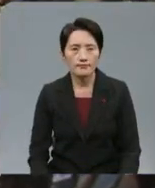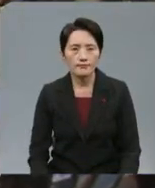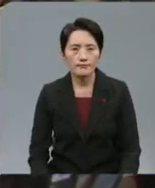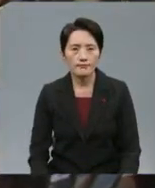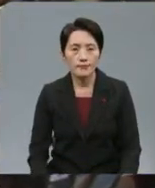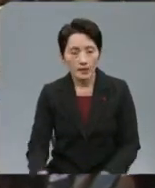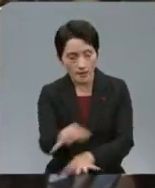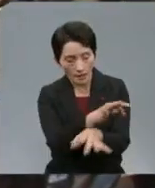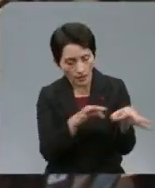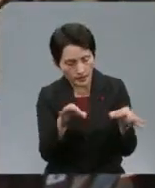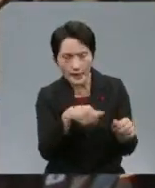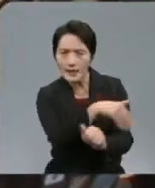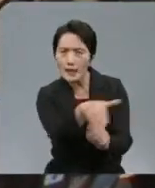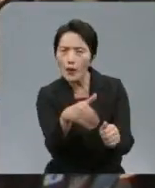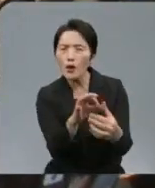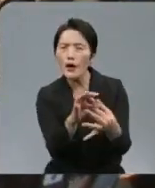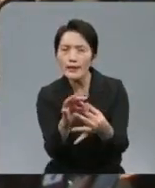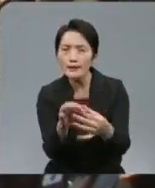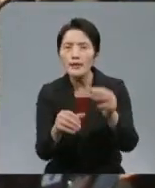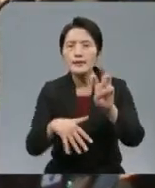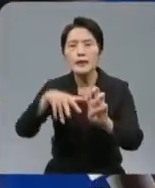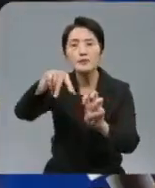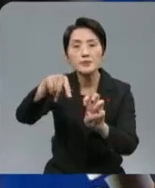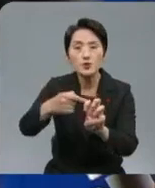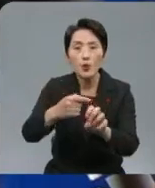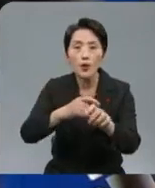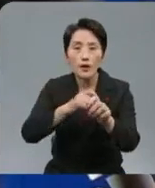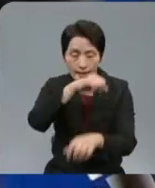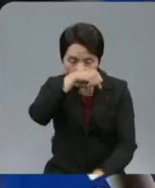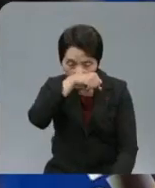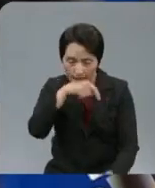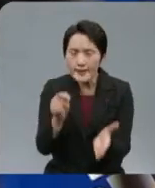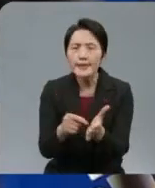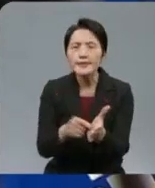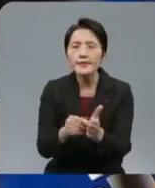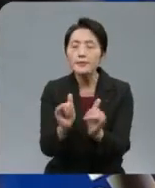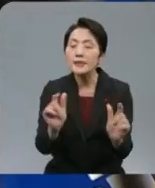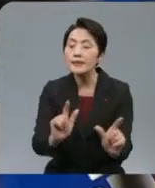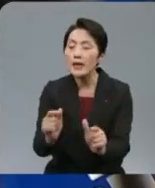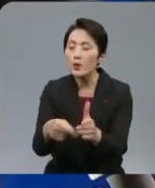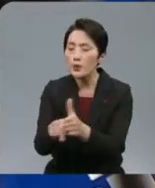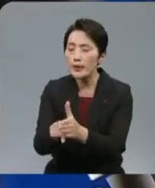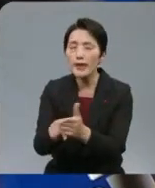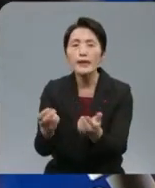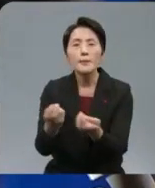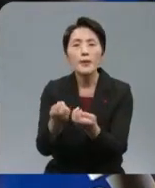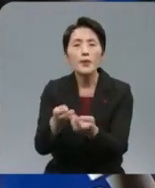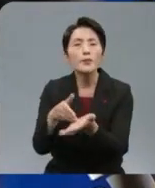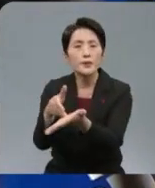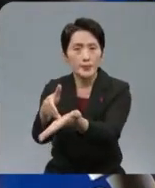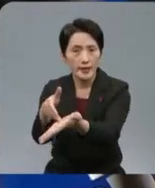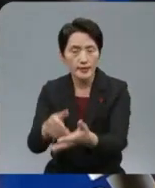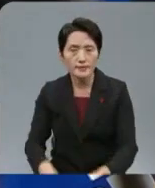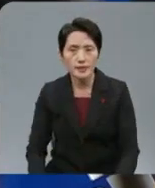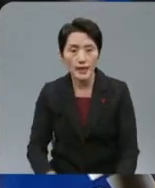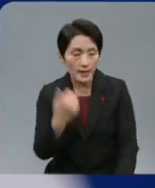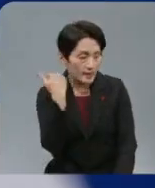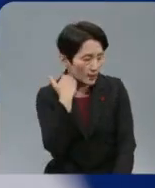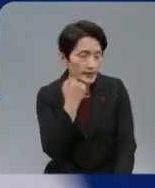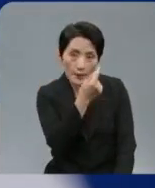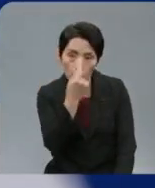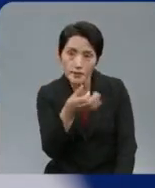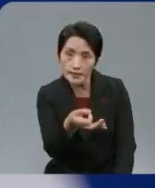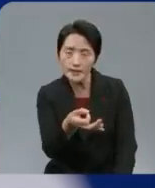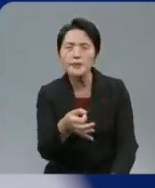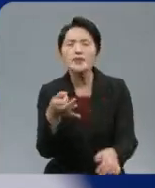Bevölkerung getäuscht zu je weiter erneuerte sein Angebot für Gespräche mit dem Präsidenten dieses